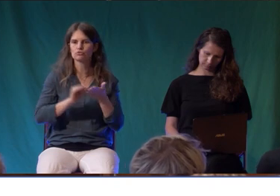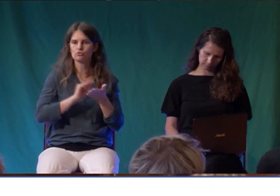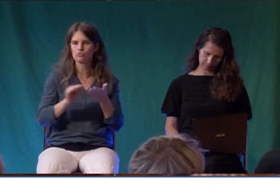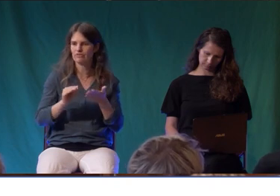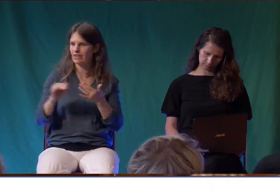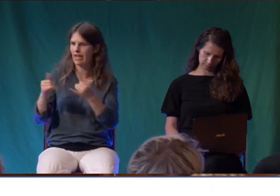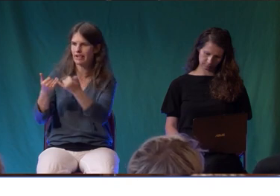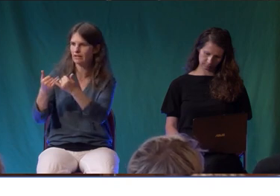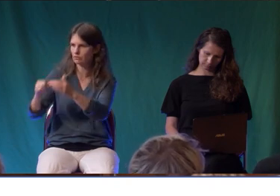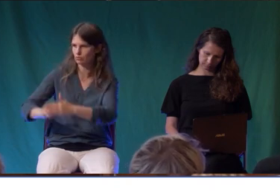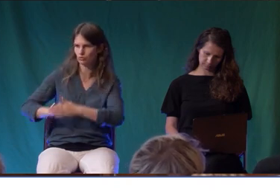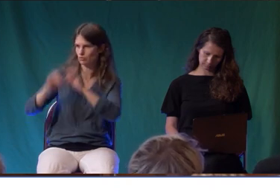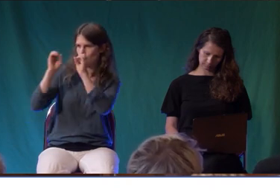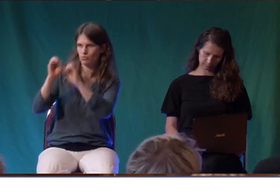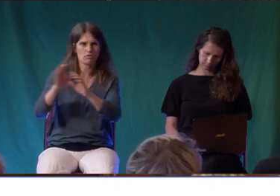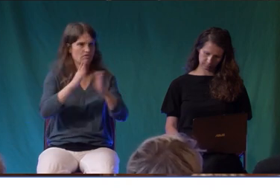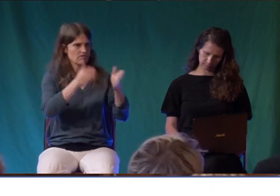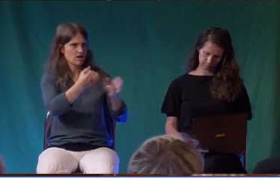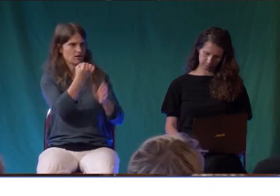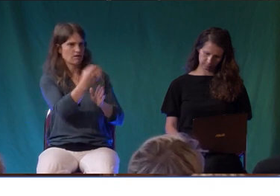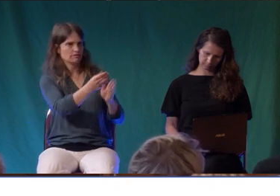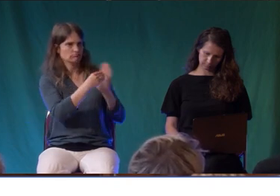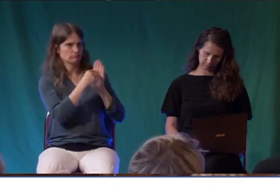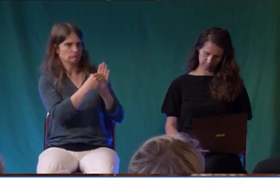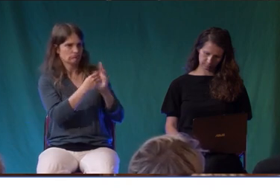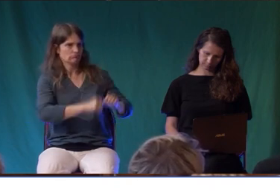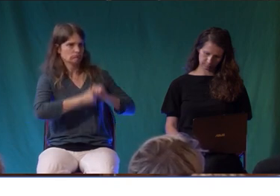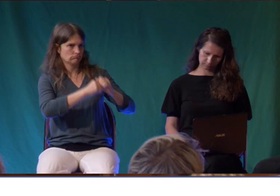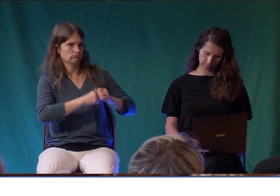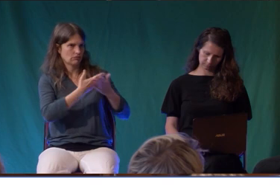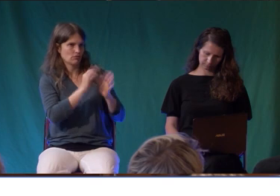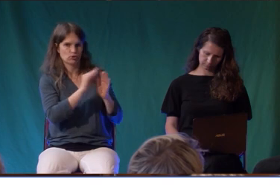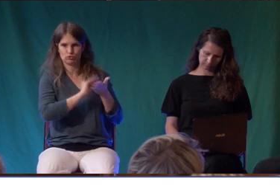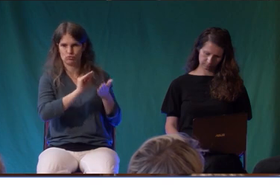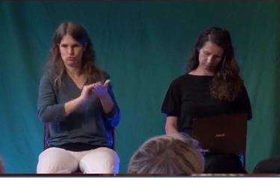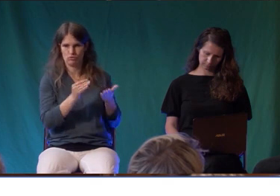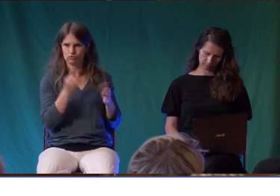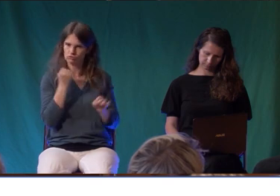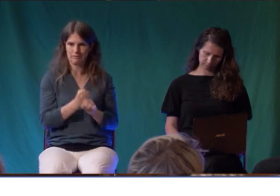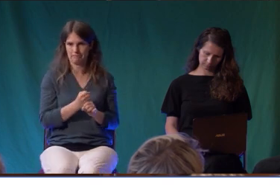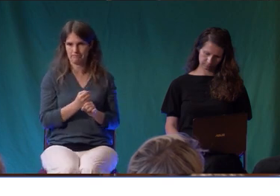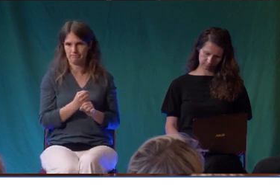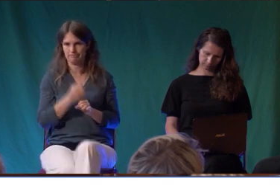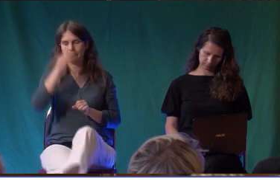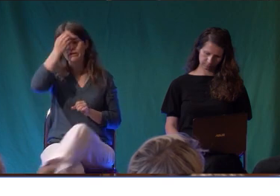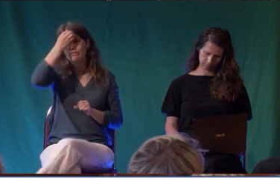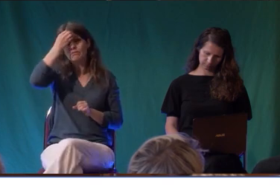fehlte und dass da die Fachkräfte sehr wichtig für sie waren im schulischen Bereich